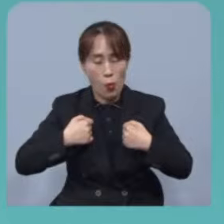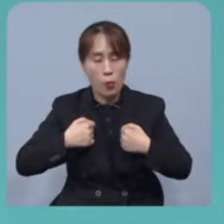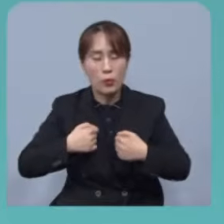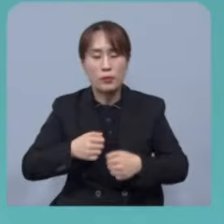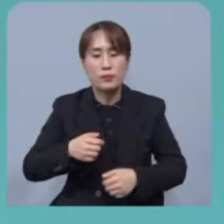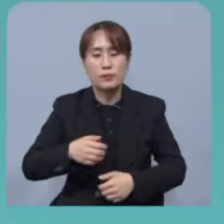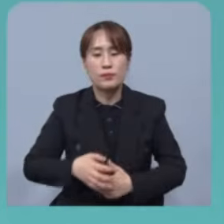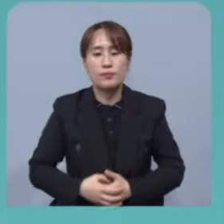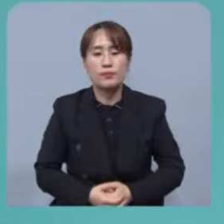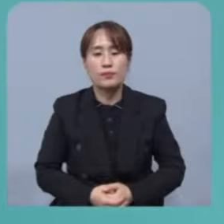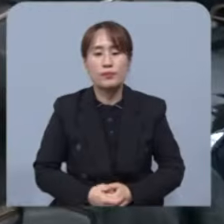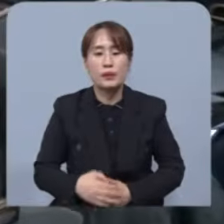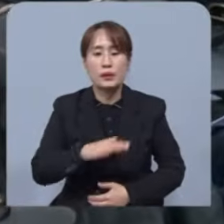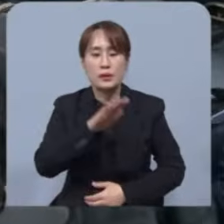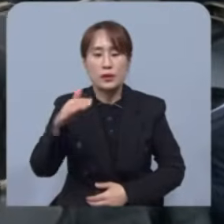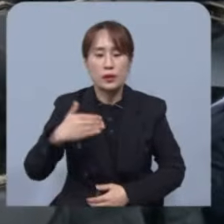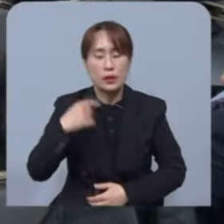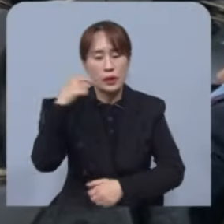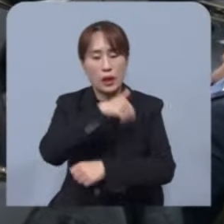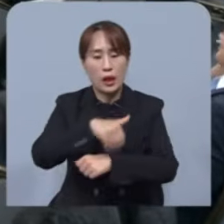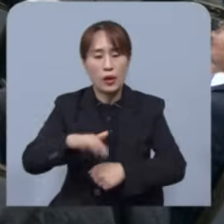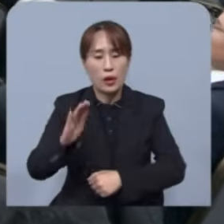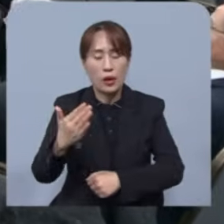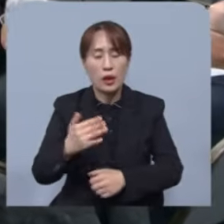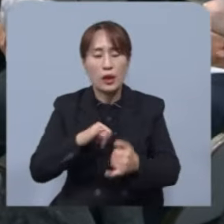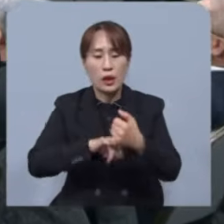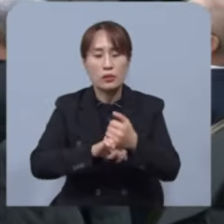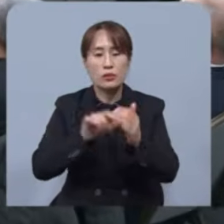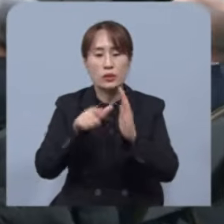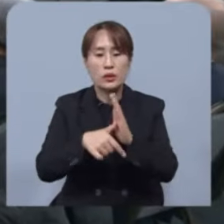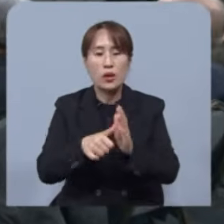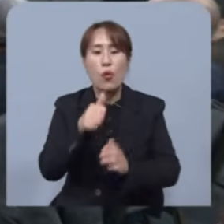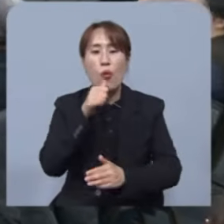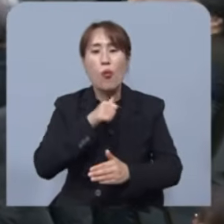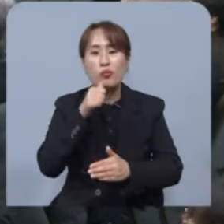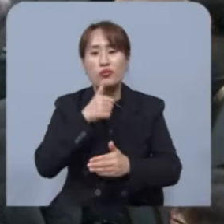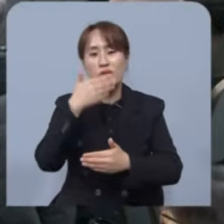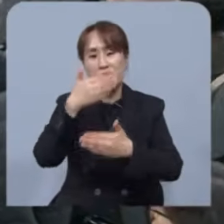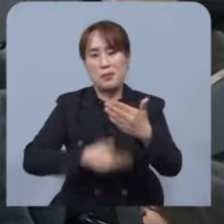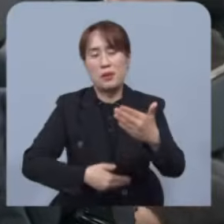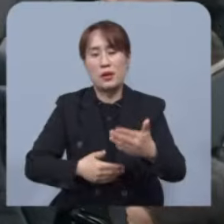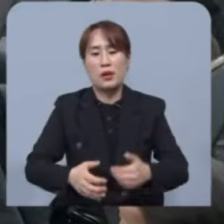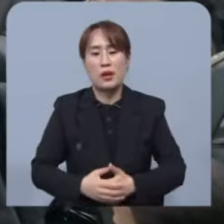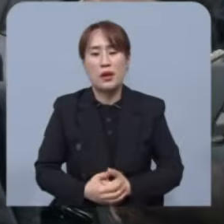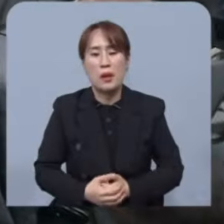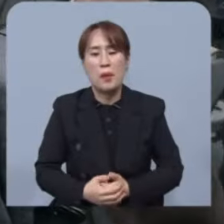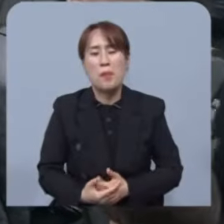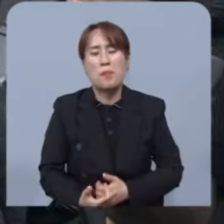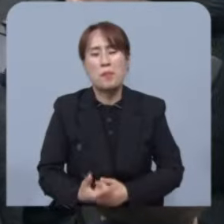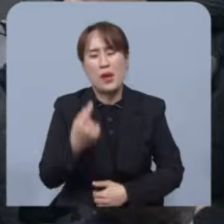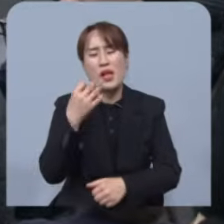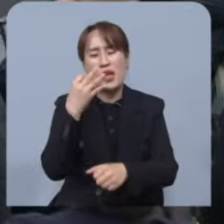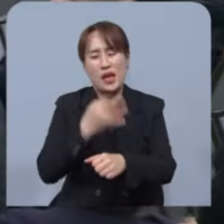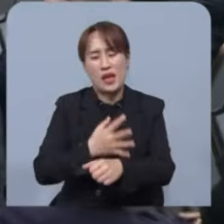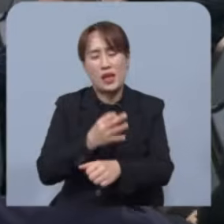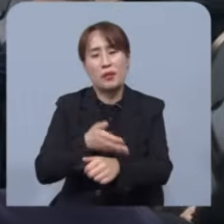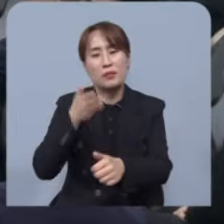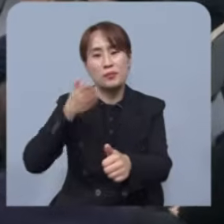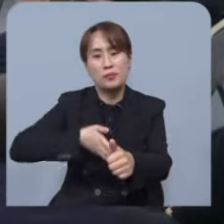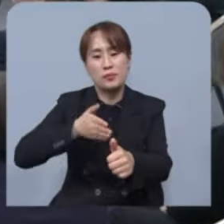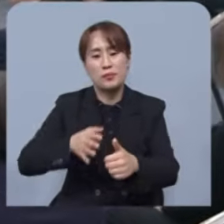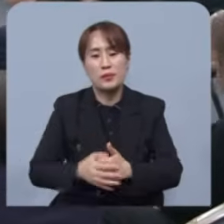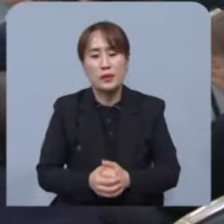전해드리겠습니다. 그리고 저희 예정된 약속한 시간이 5분 정도밖에 남지 않아서요. 최대한 좀 간략하게